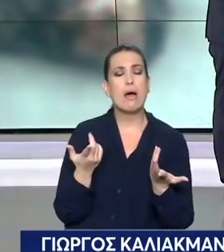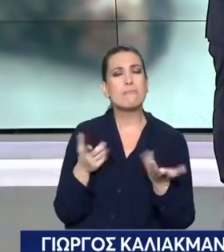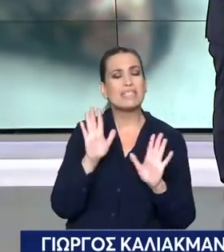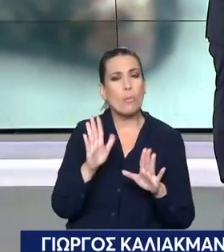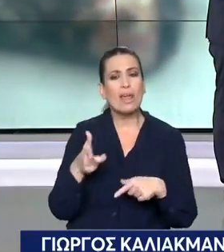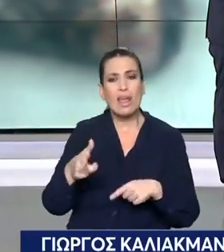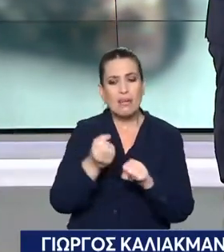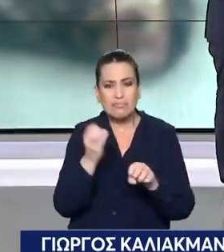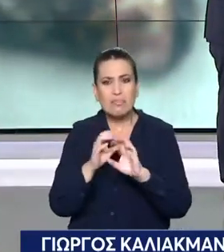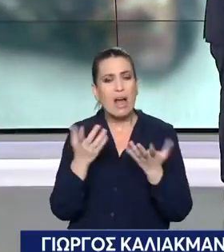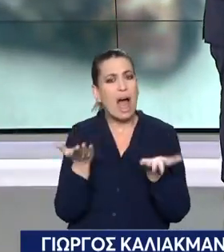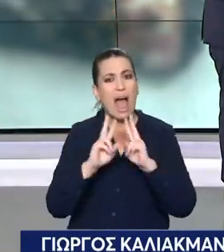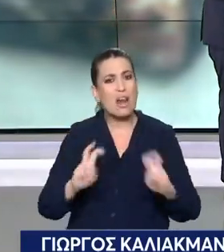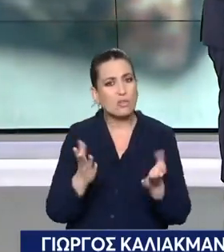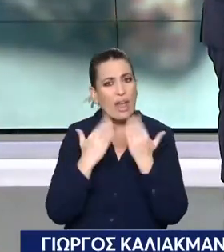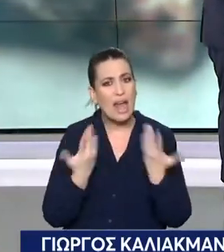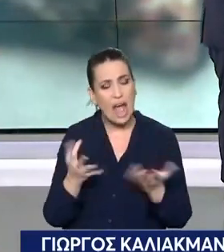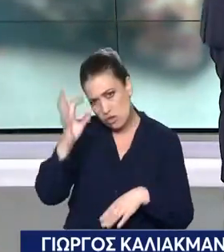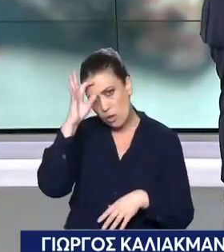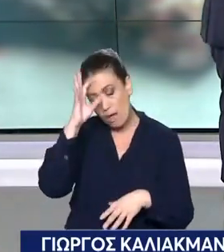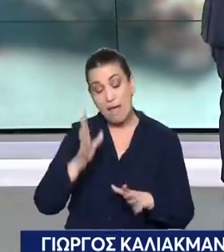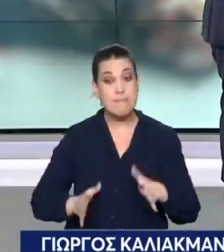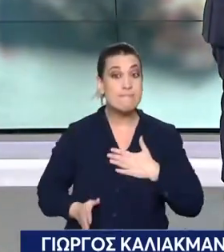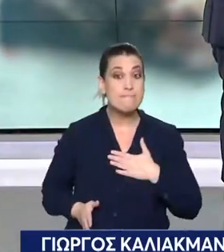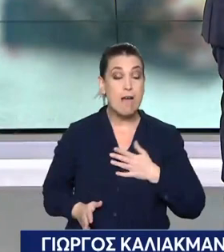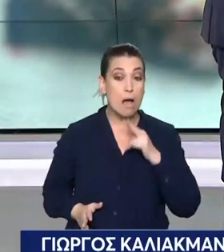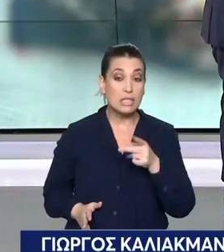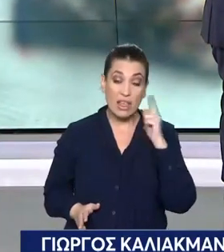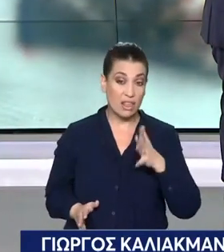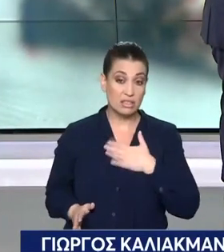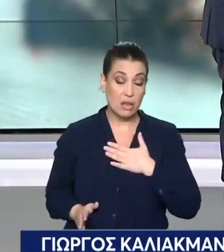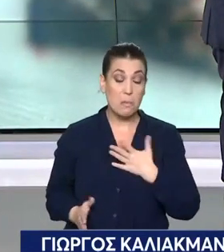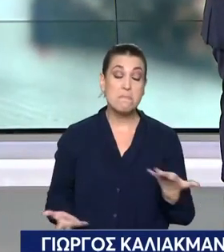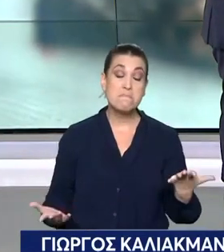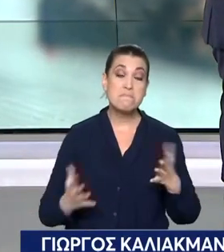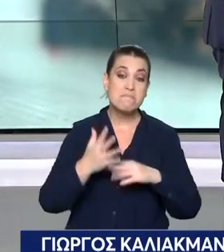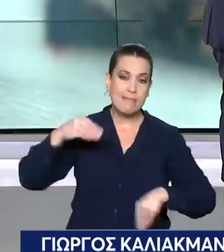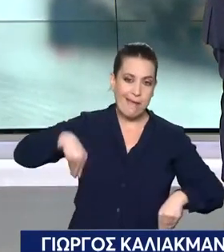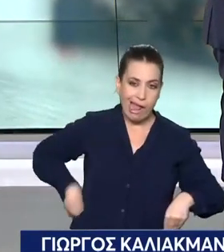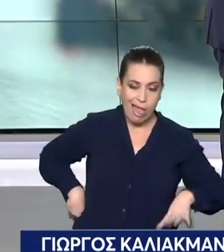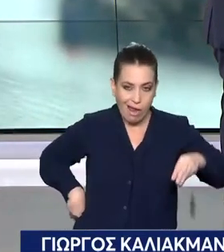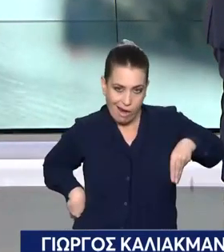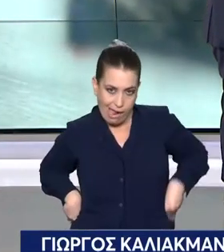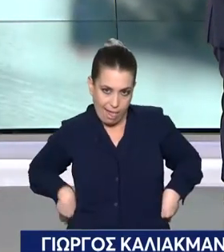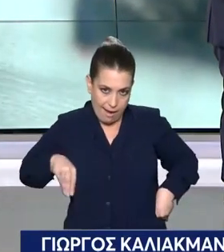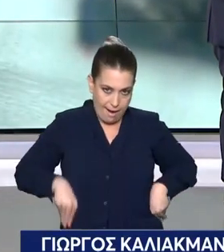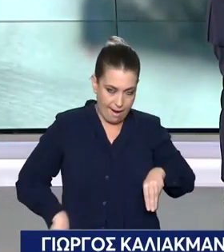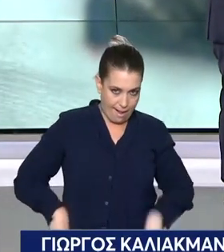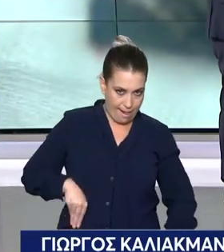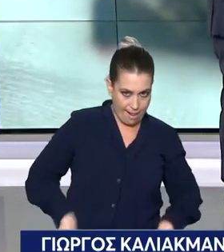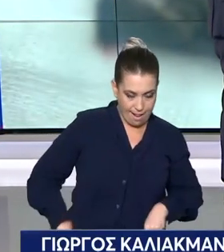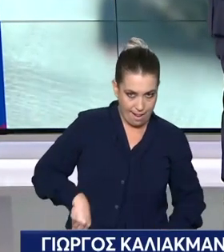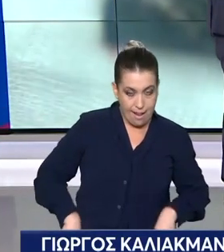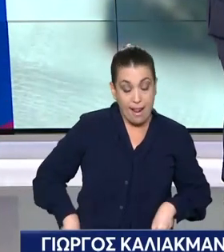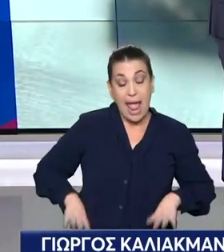αυτοί μπήκαν. Δεν ξέρω αν τα αντικείμενα αυτά τα είχαν μέσα, τα είχαν πάρει μαζί τους μέσα, τα πήραν από μέσα,